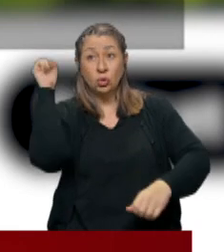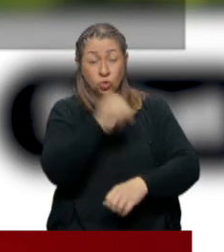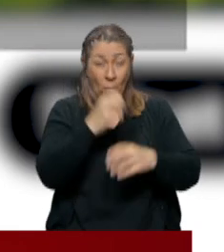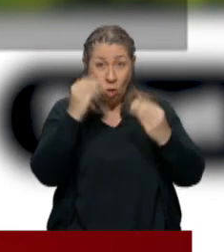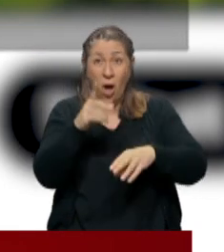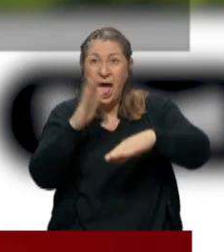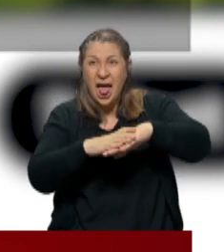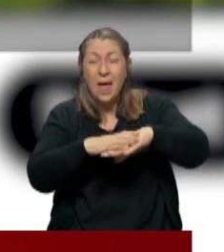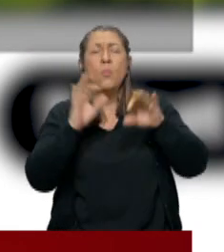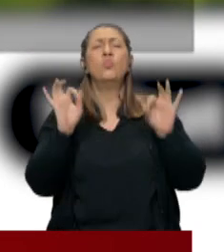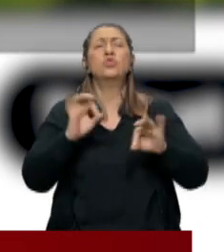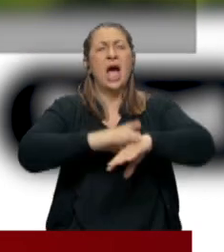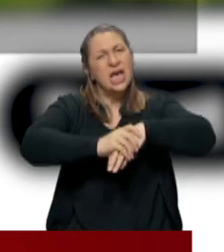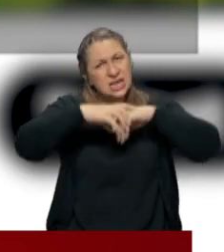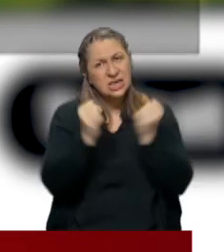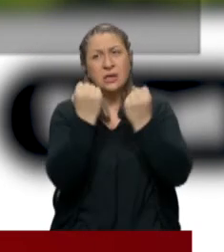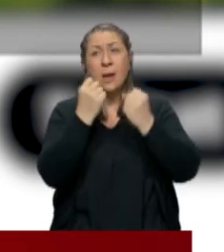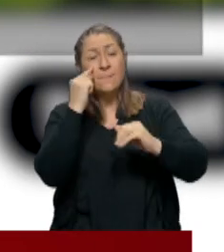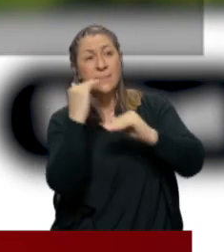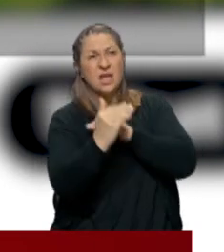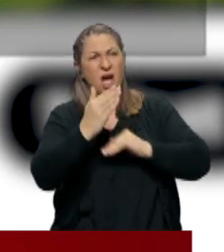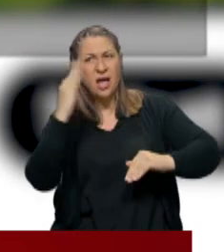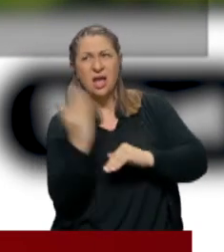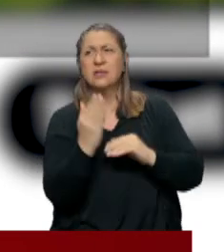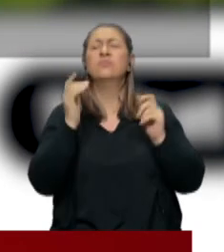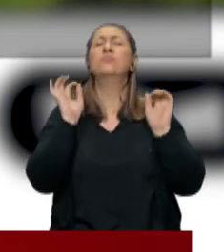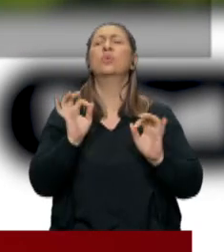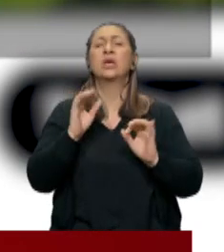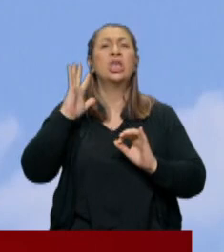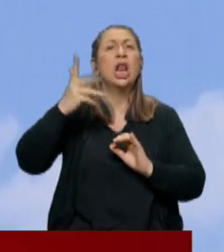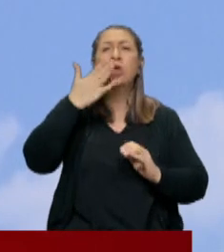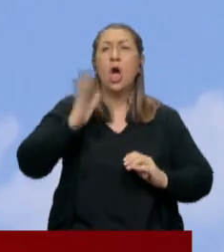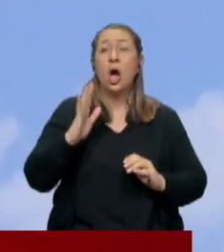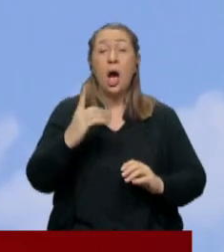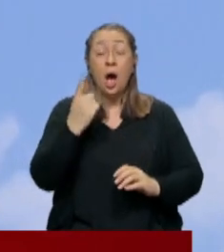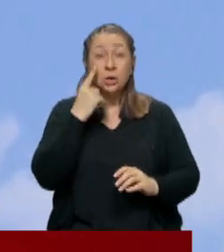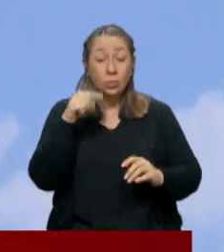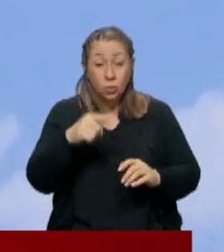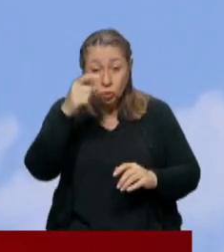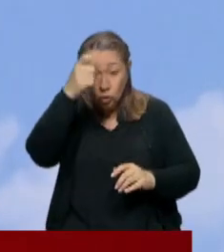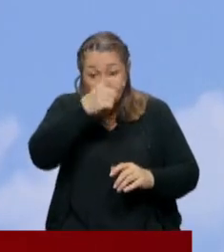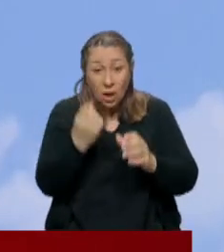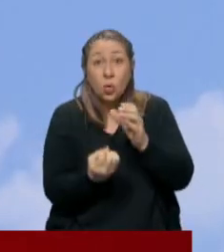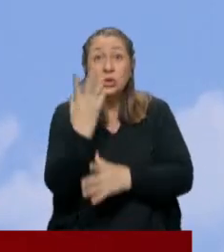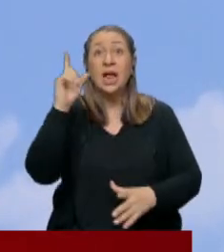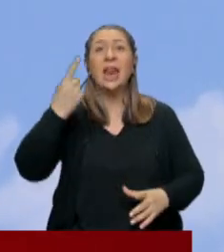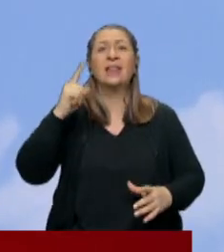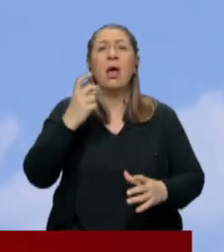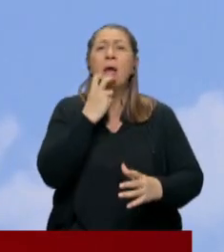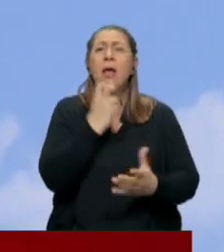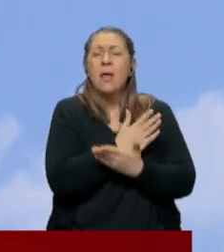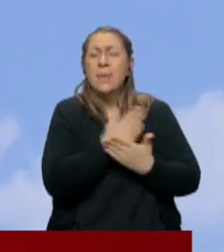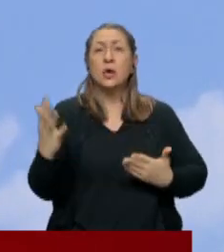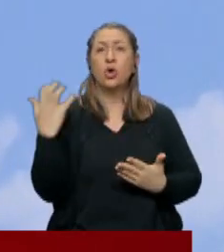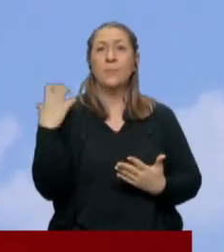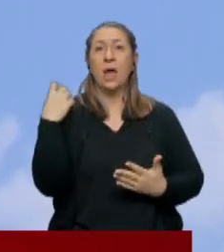düşmanlık eden o el mutlaka kırılır millete hainlik beyhudedir geleceği yoktur Atatürk bu ülkenin kurucu lideri dir ebedi